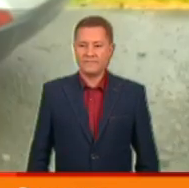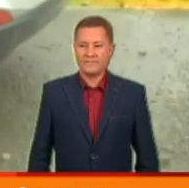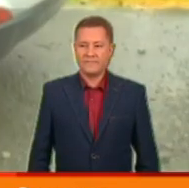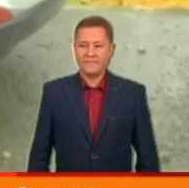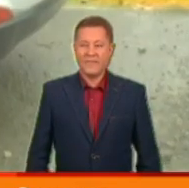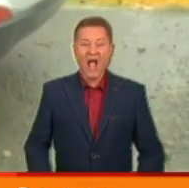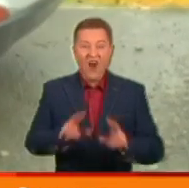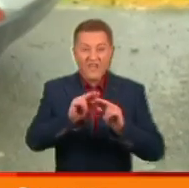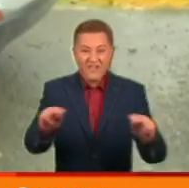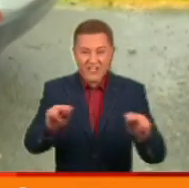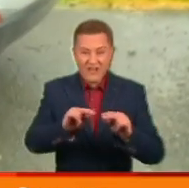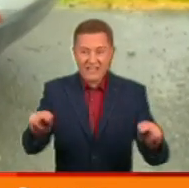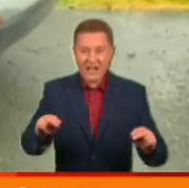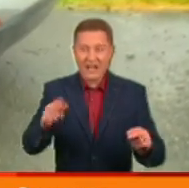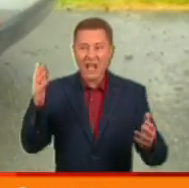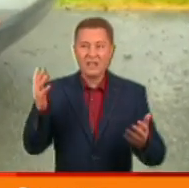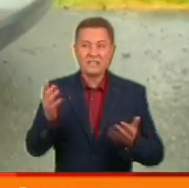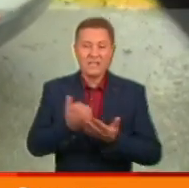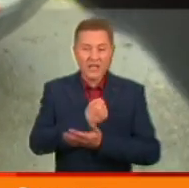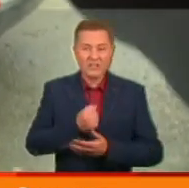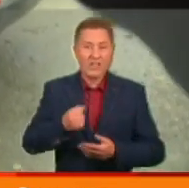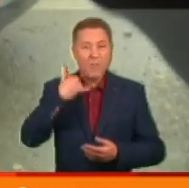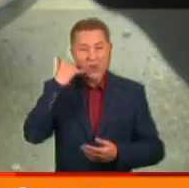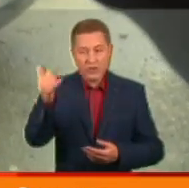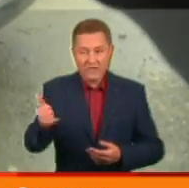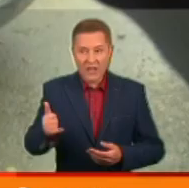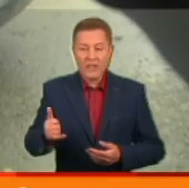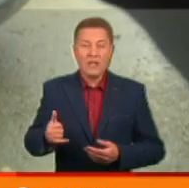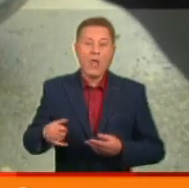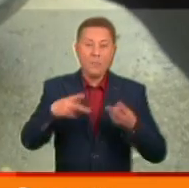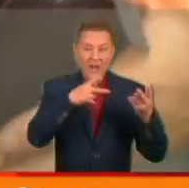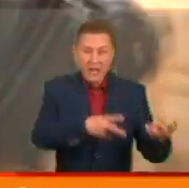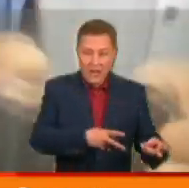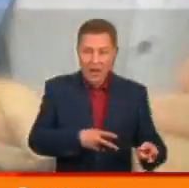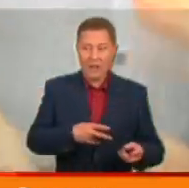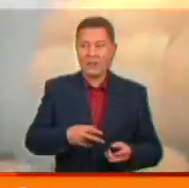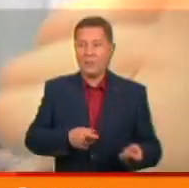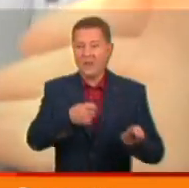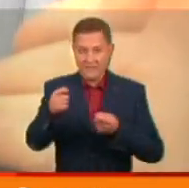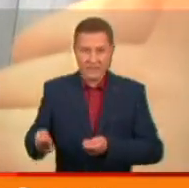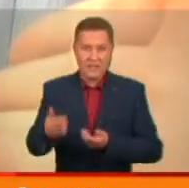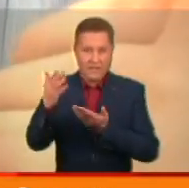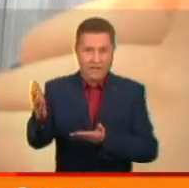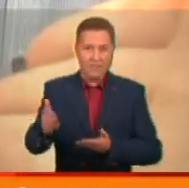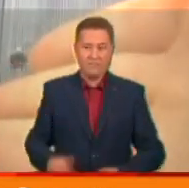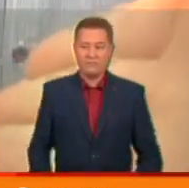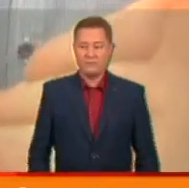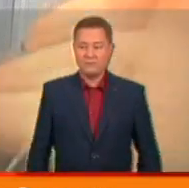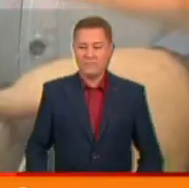здивований. Вчителька знайшла, передзвонила до нас, ми приїхали, знайшли вашу адресу і завезли. Дякую,